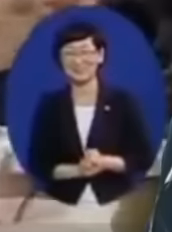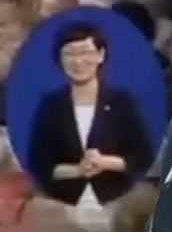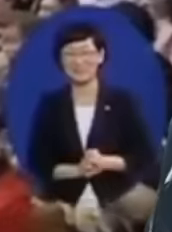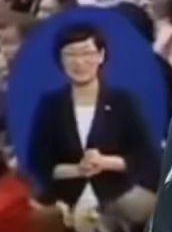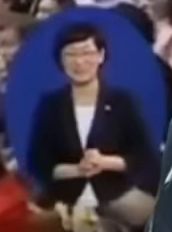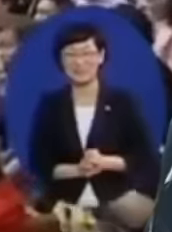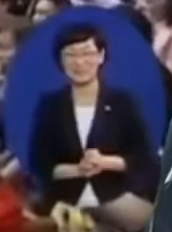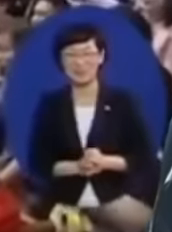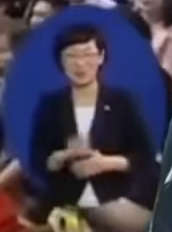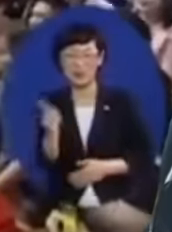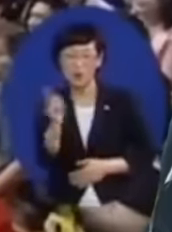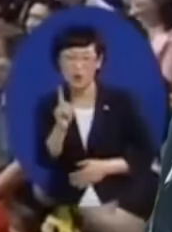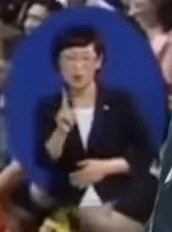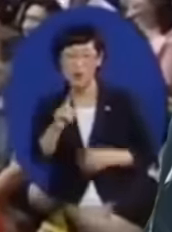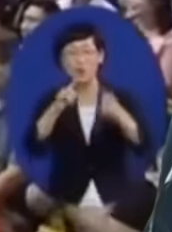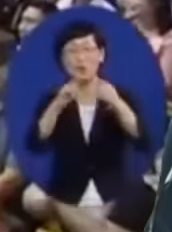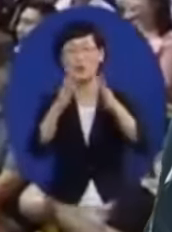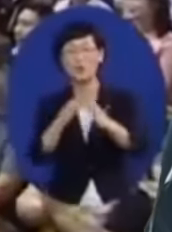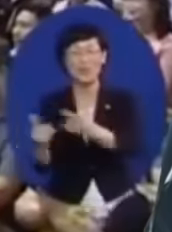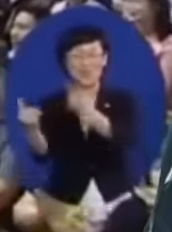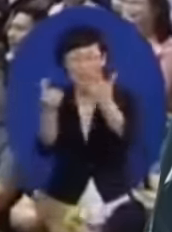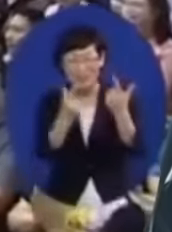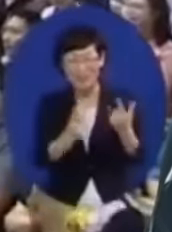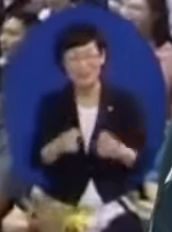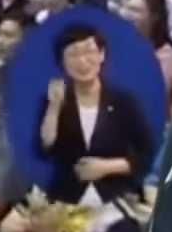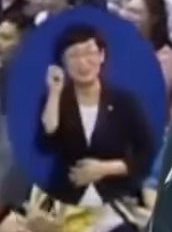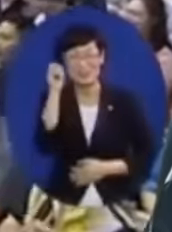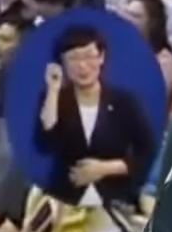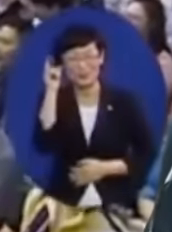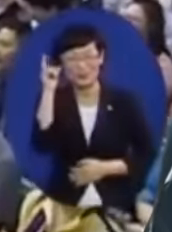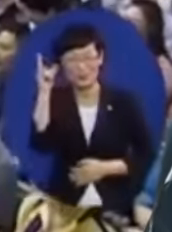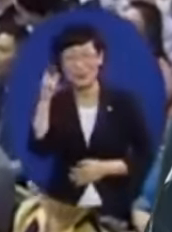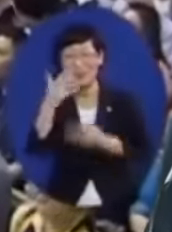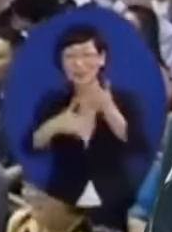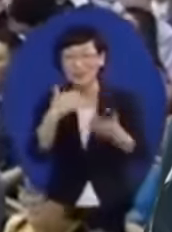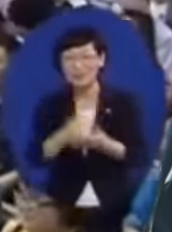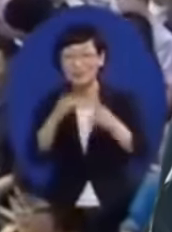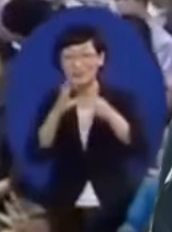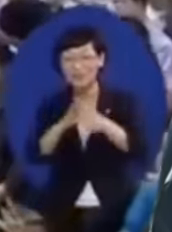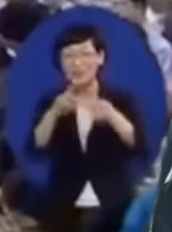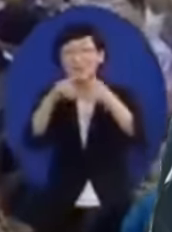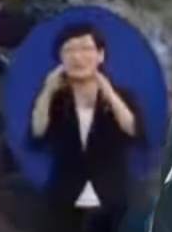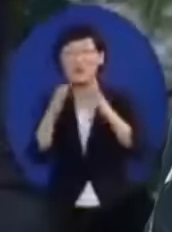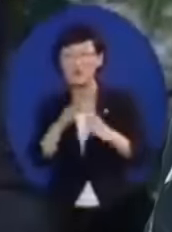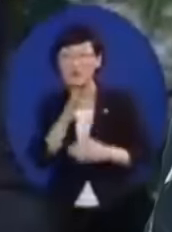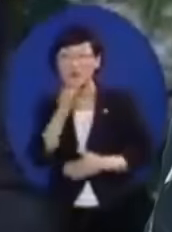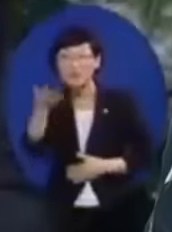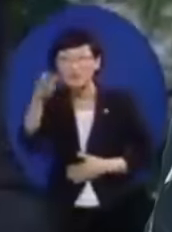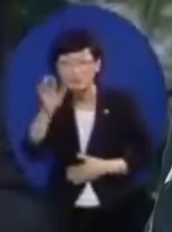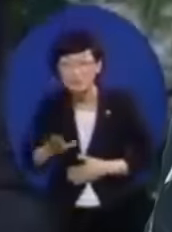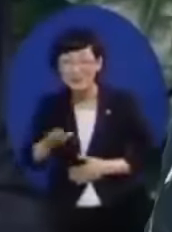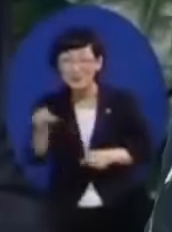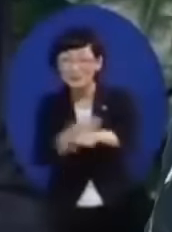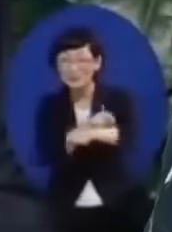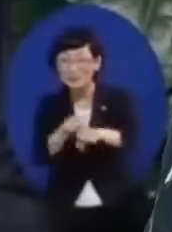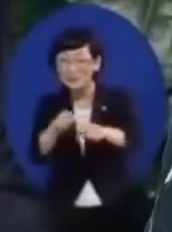모든 교회가 다 훌륭한 하나님의 교회지만 우리는 또